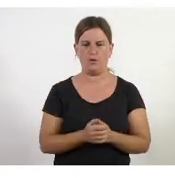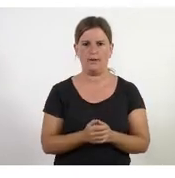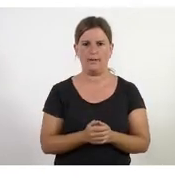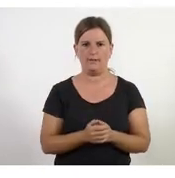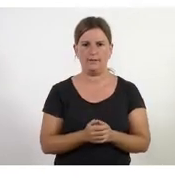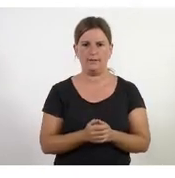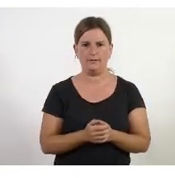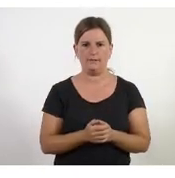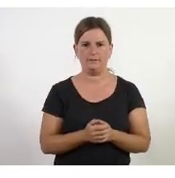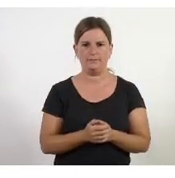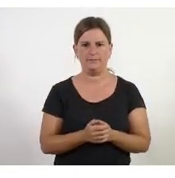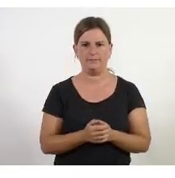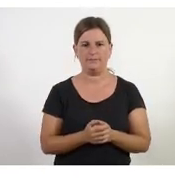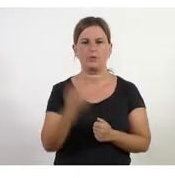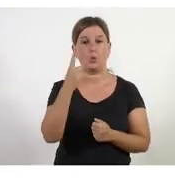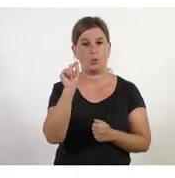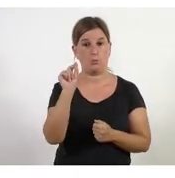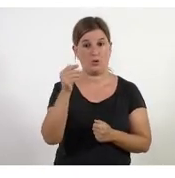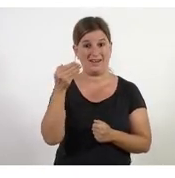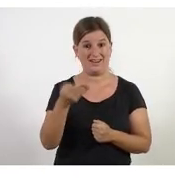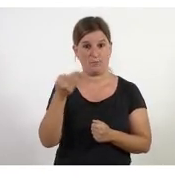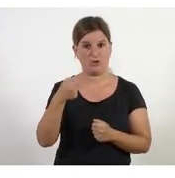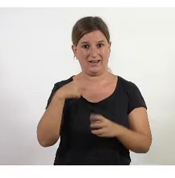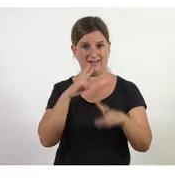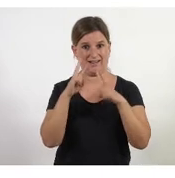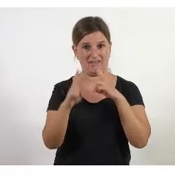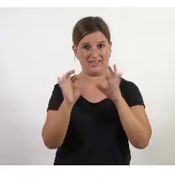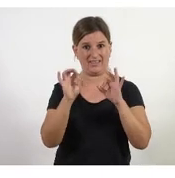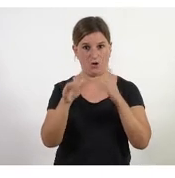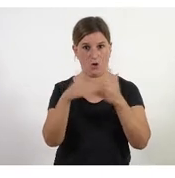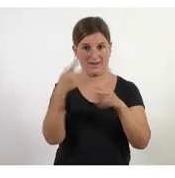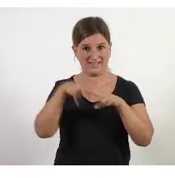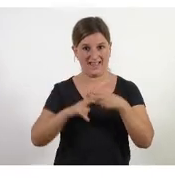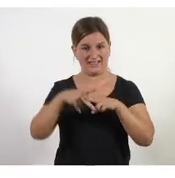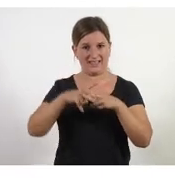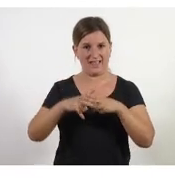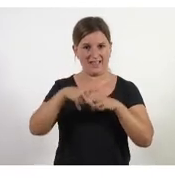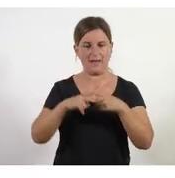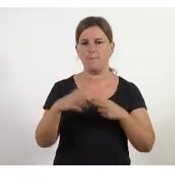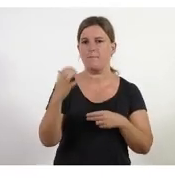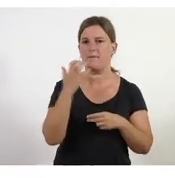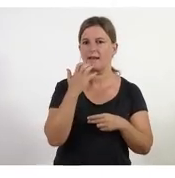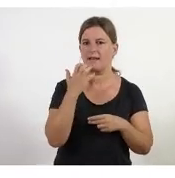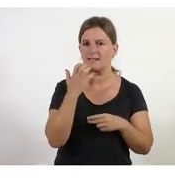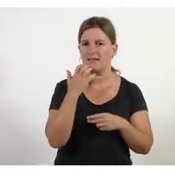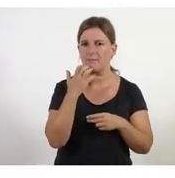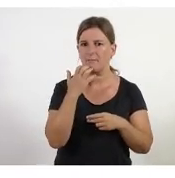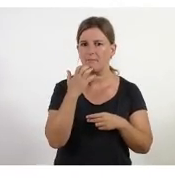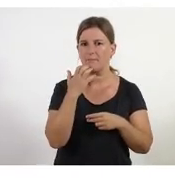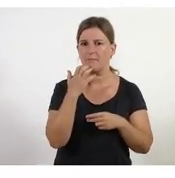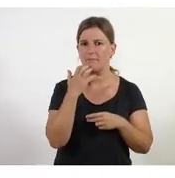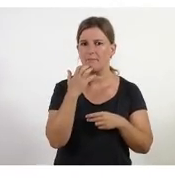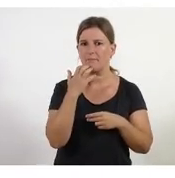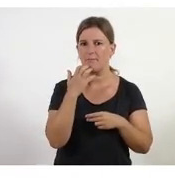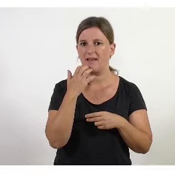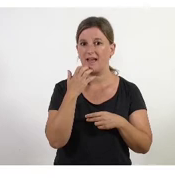Un punt important respecte al que veníem dir al principi del taller de com fèiem les coses a com